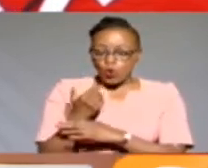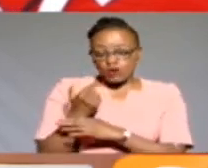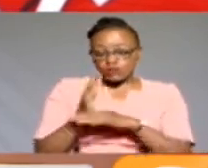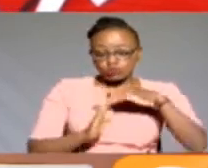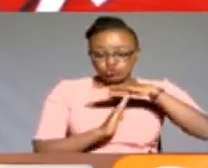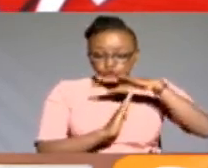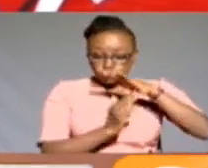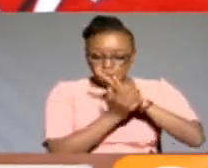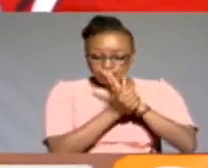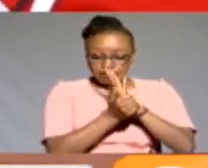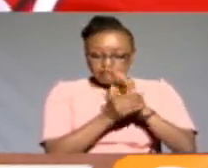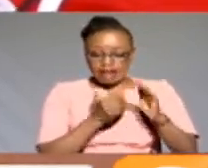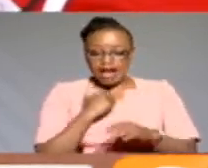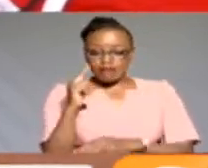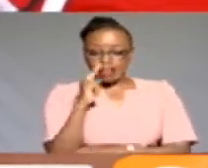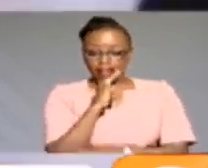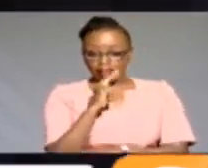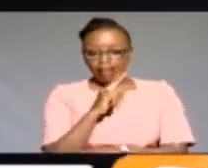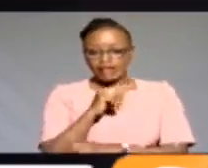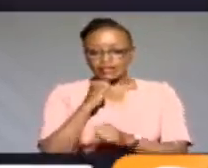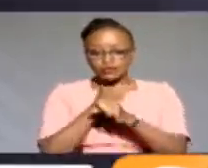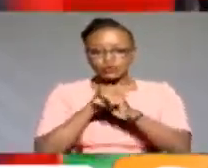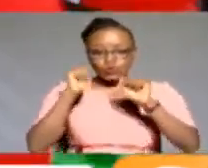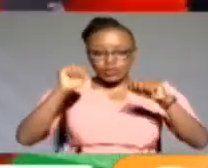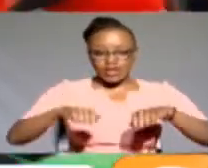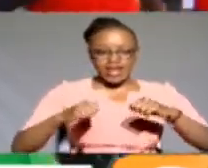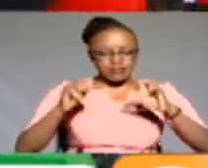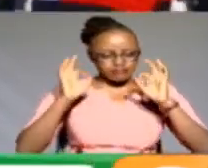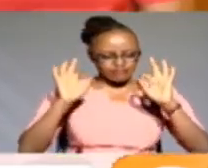juu, wana uwezo wa kufanya mambo makubwa.